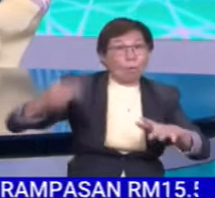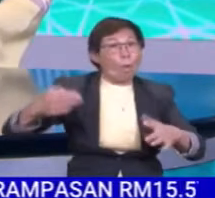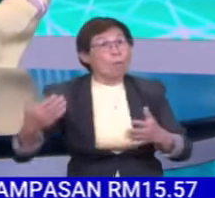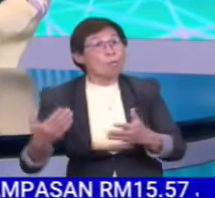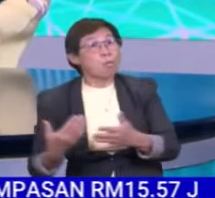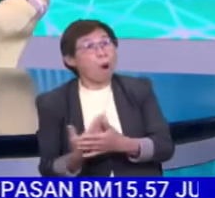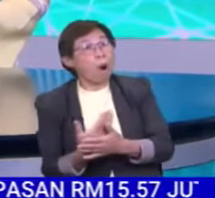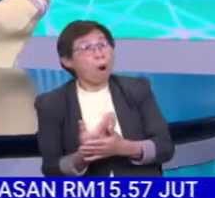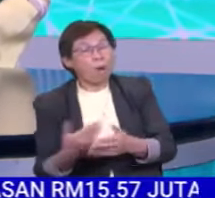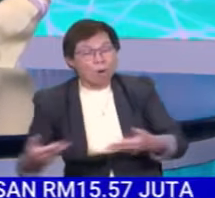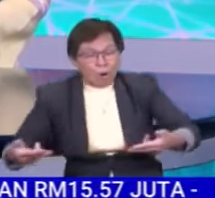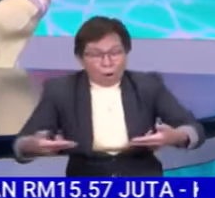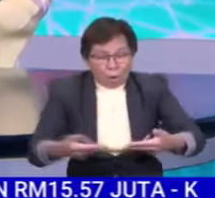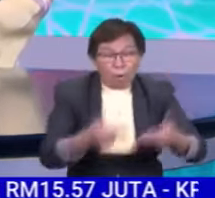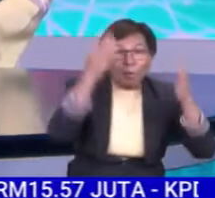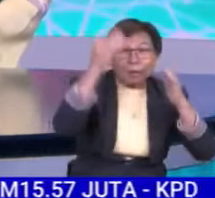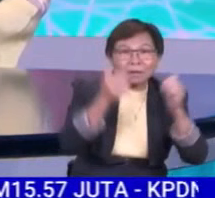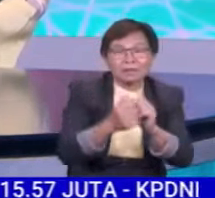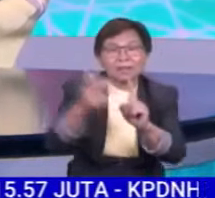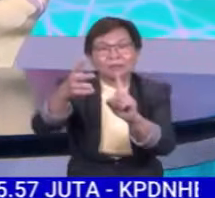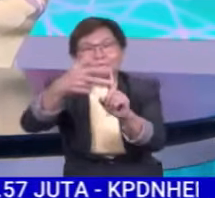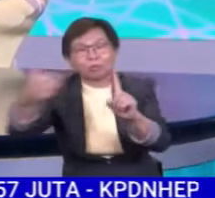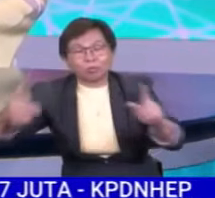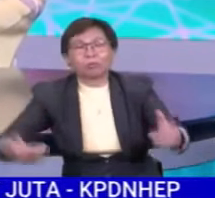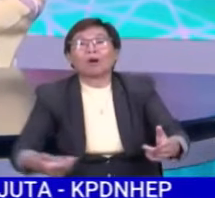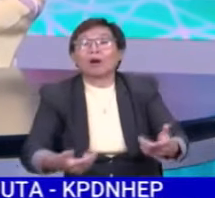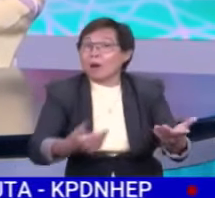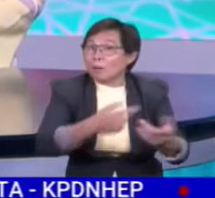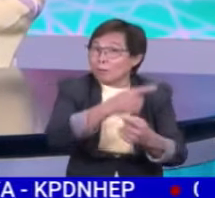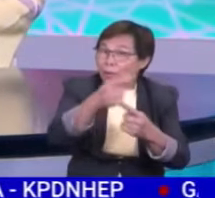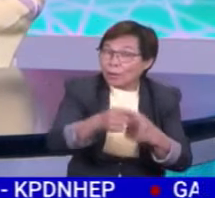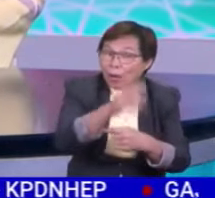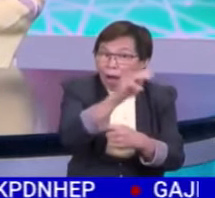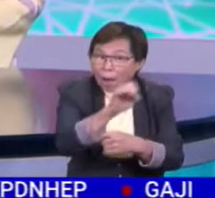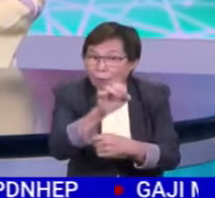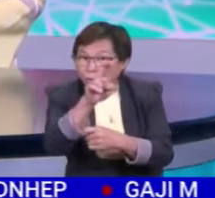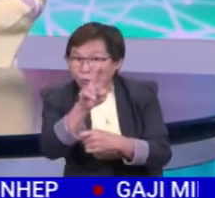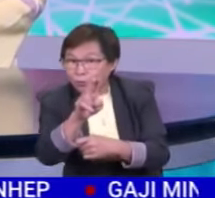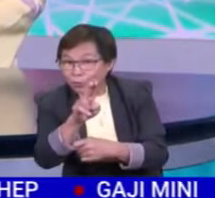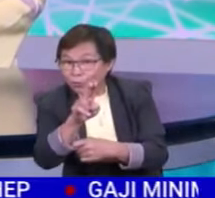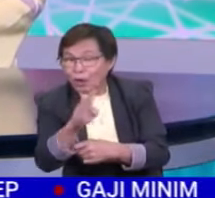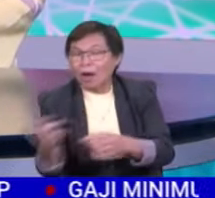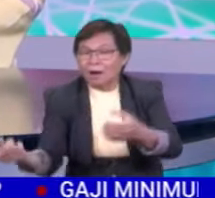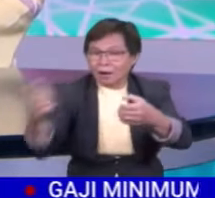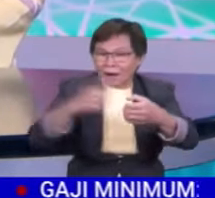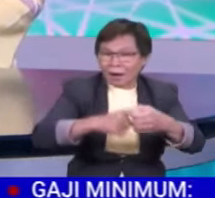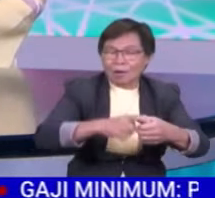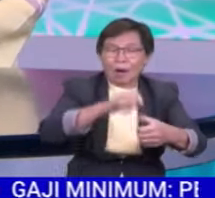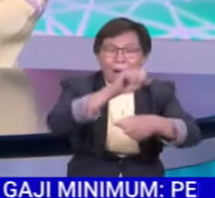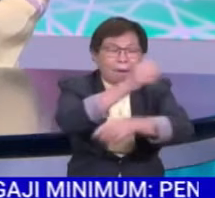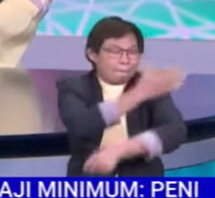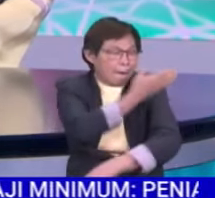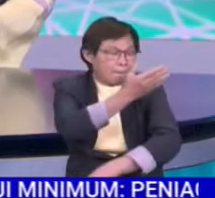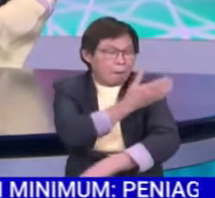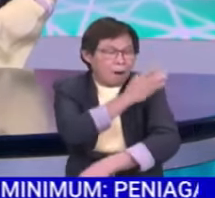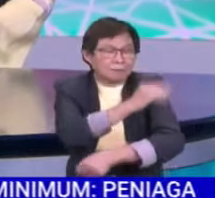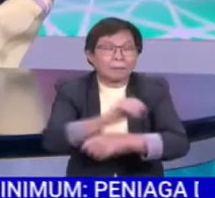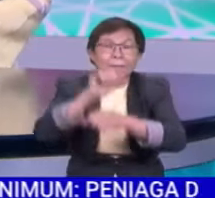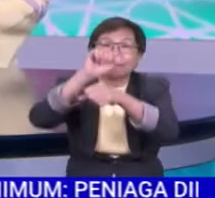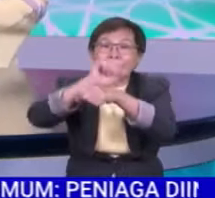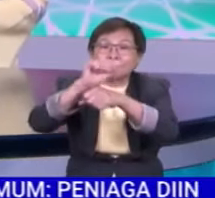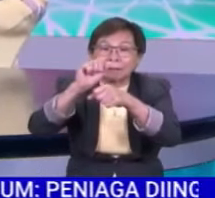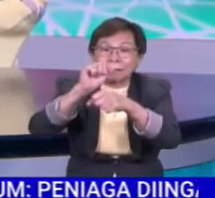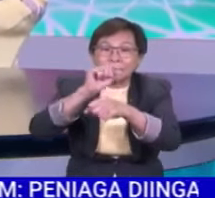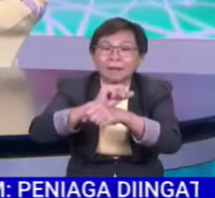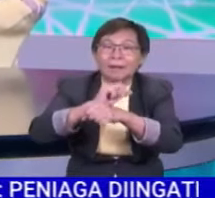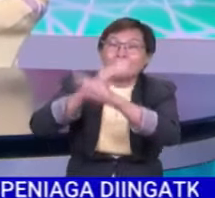baru dalam hubungan Malaysia-Indonesia apabila memorandum persefahaman berhubung pengajian dan perlindungan perkhidmat